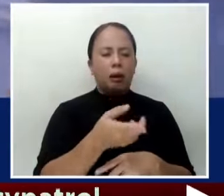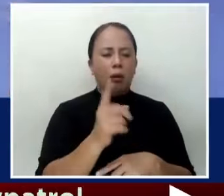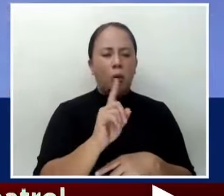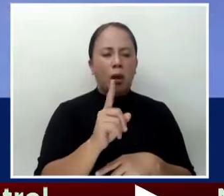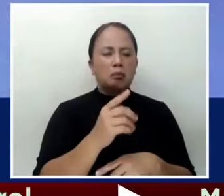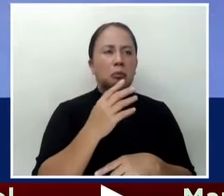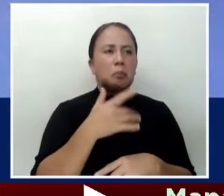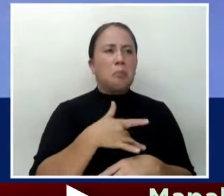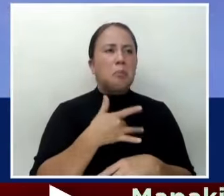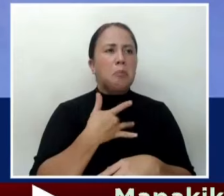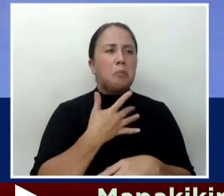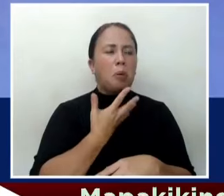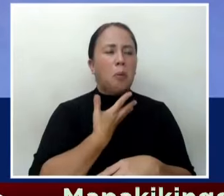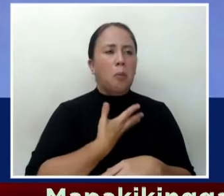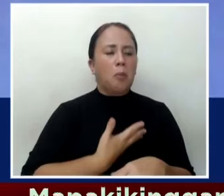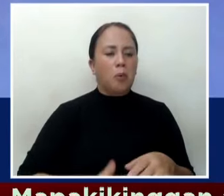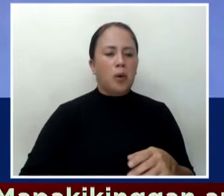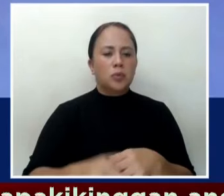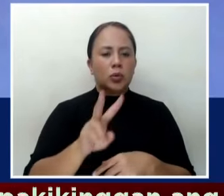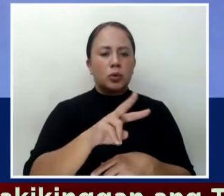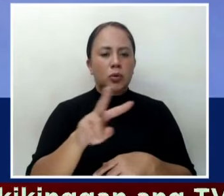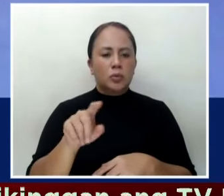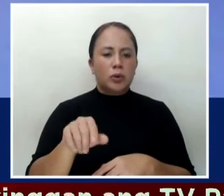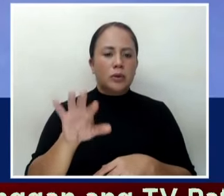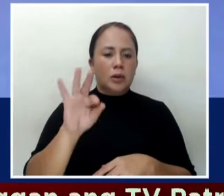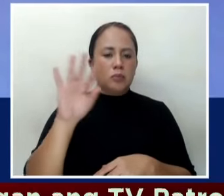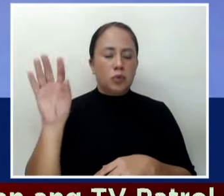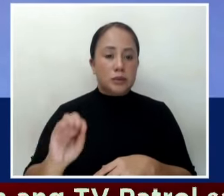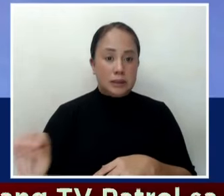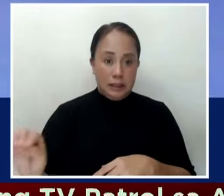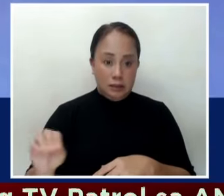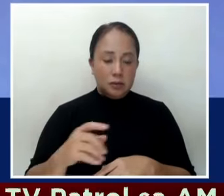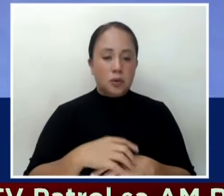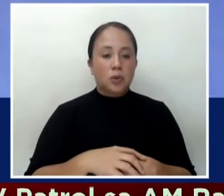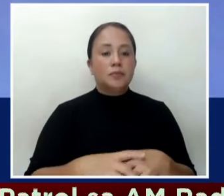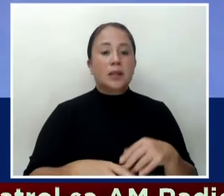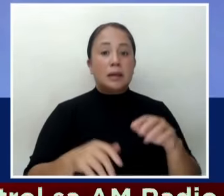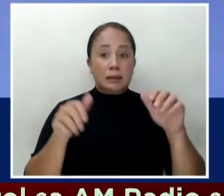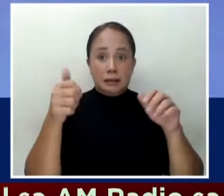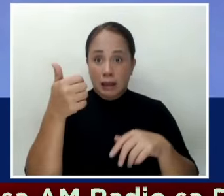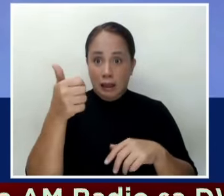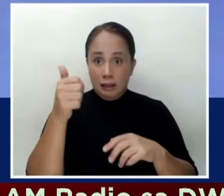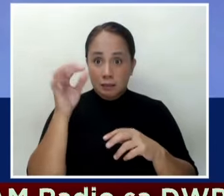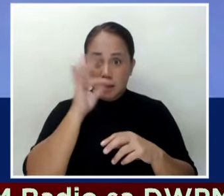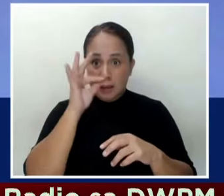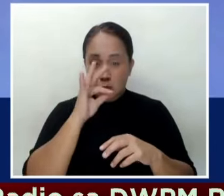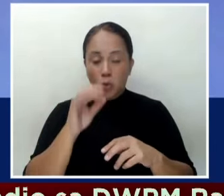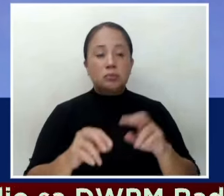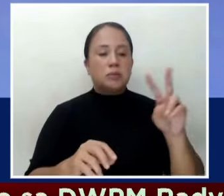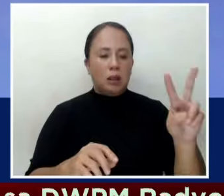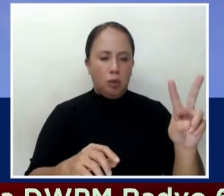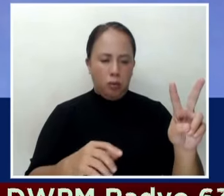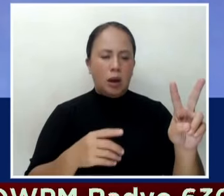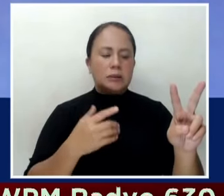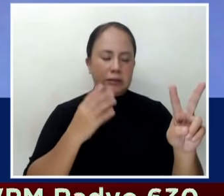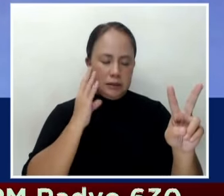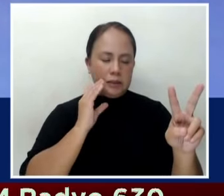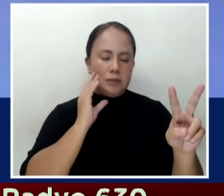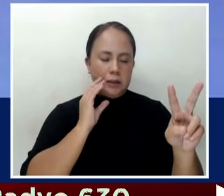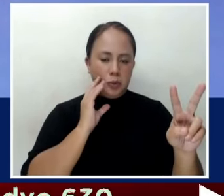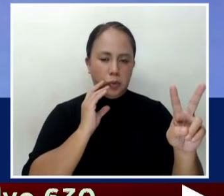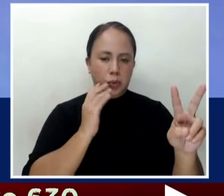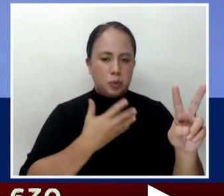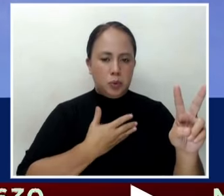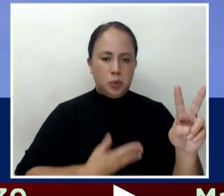gutom. Nasa 22.9% o higit dalawa sa bawat 10 Pilipino ang nagsabi na nakaranas sila ng